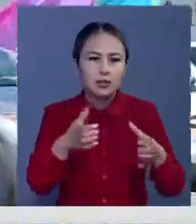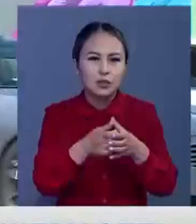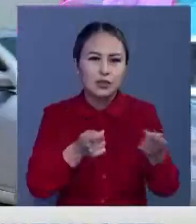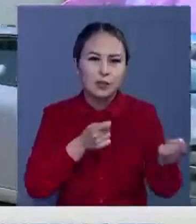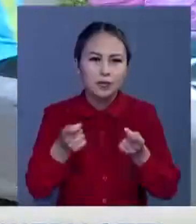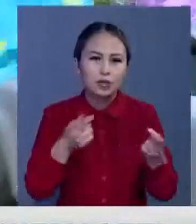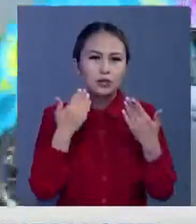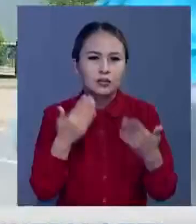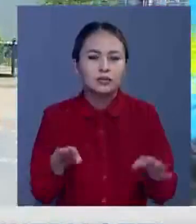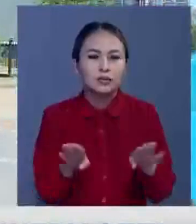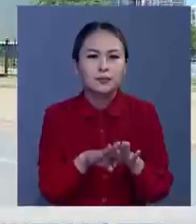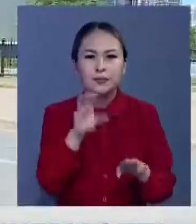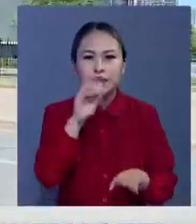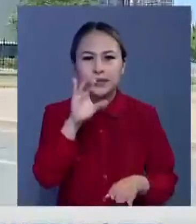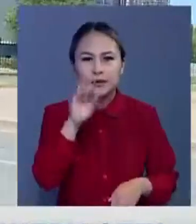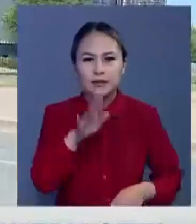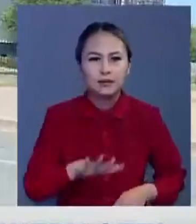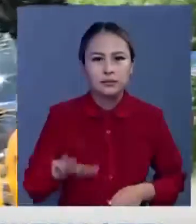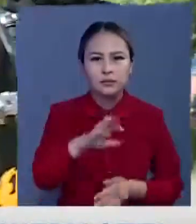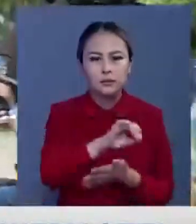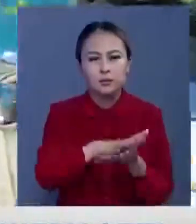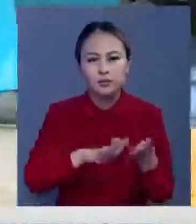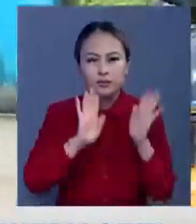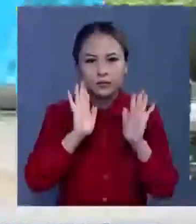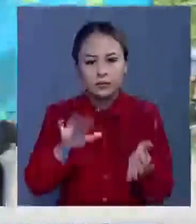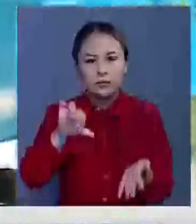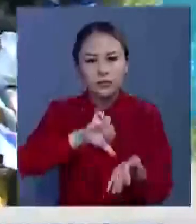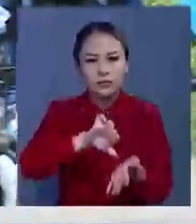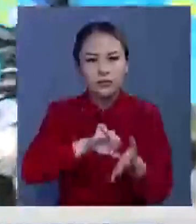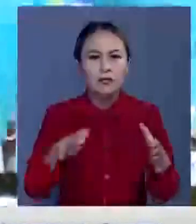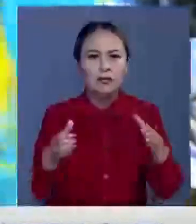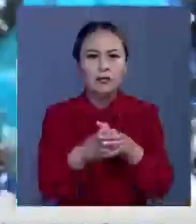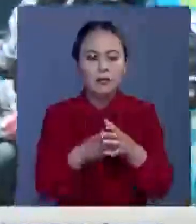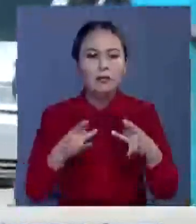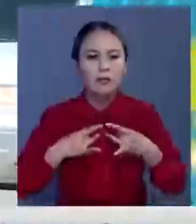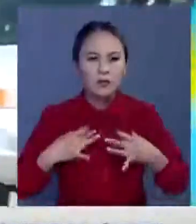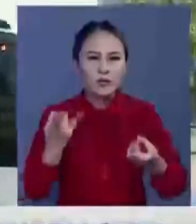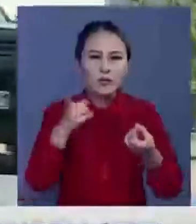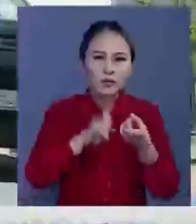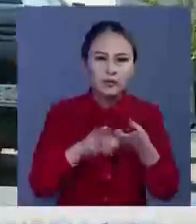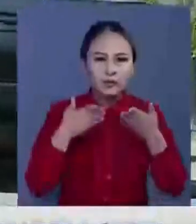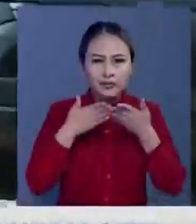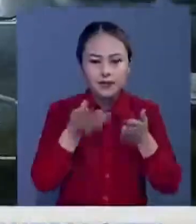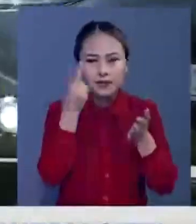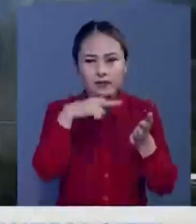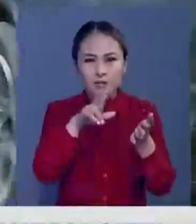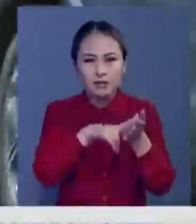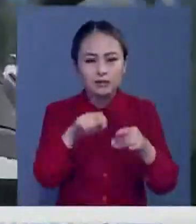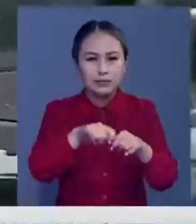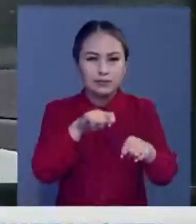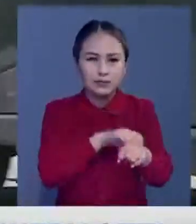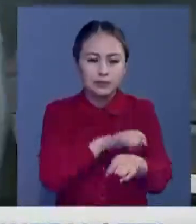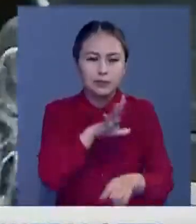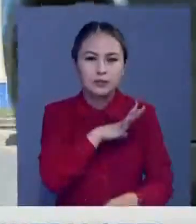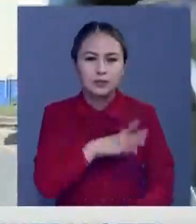басқармасы ұйымдастырған бұл шара Есіл жағасында жалғасады. Онда волонтерлер тобы мерекеге орай қайықпен 28 шақырым